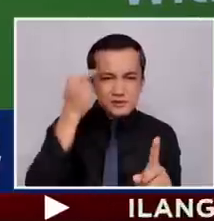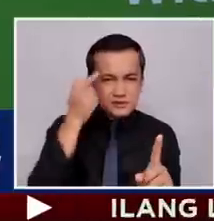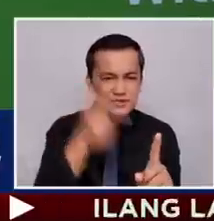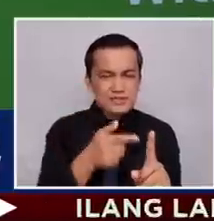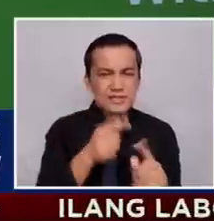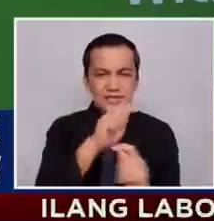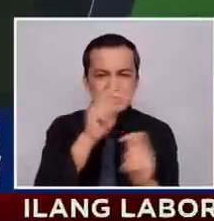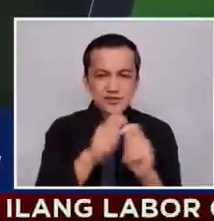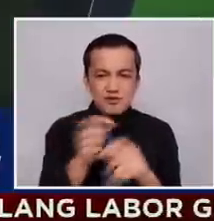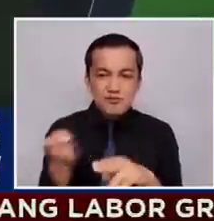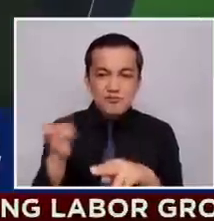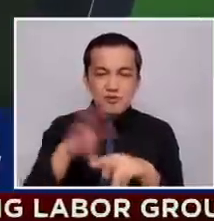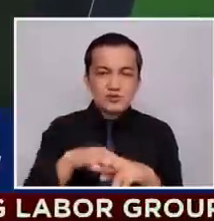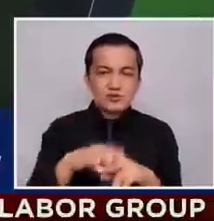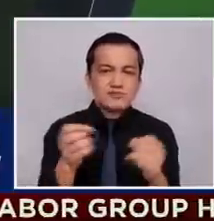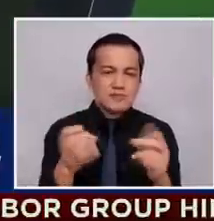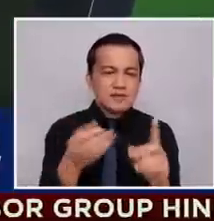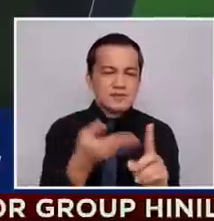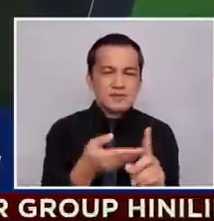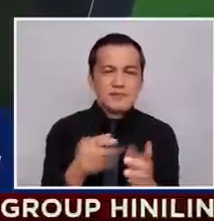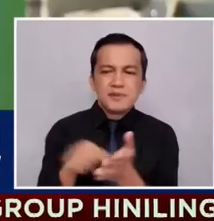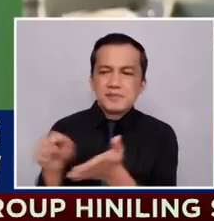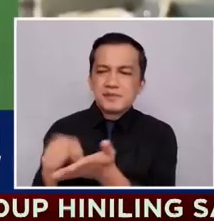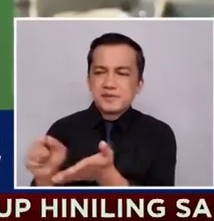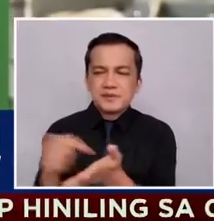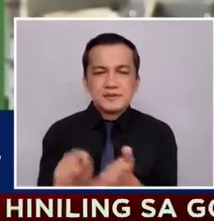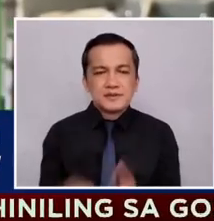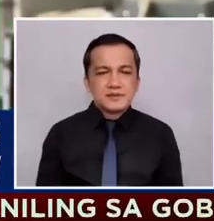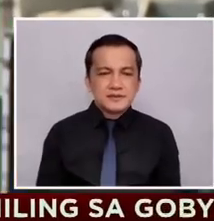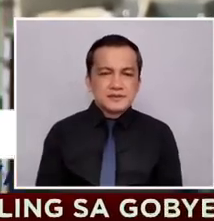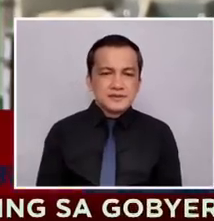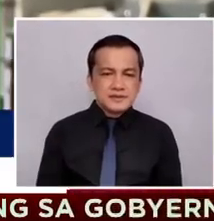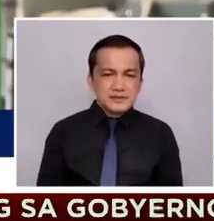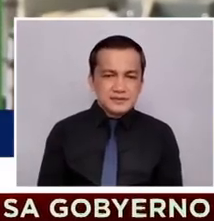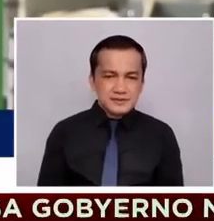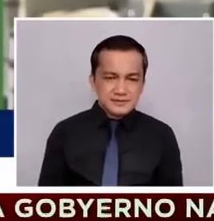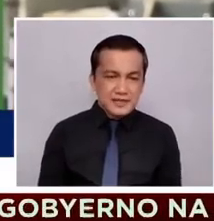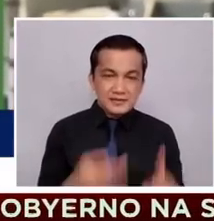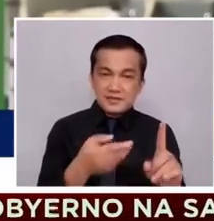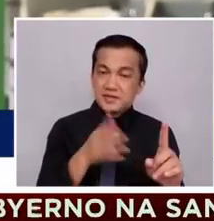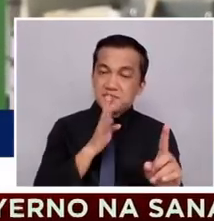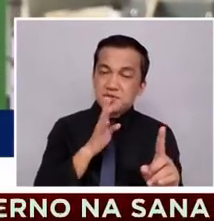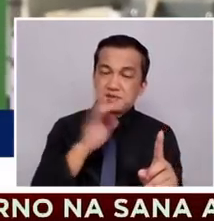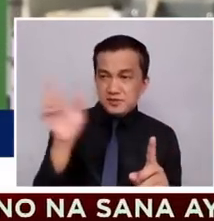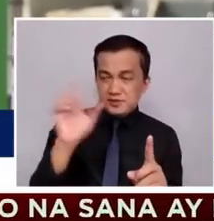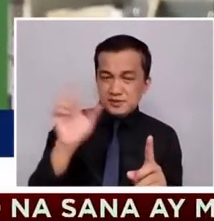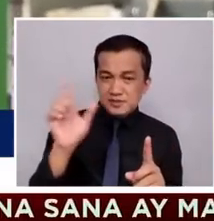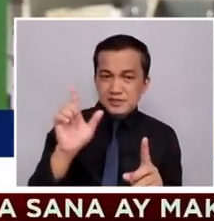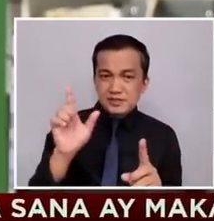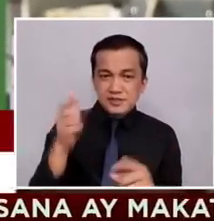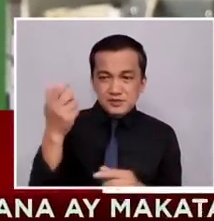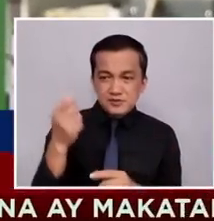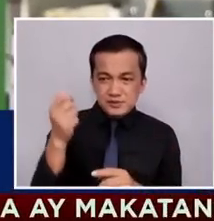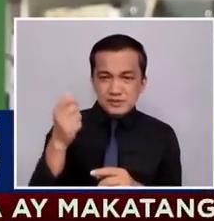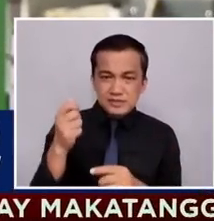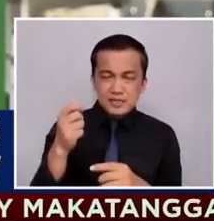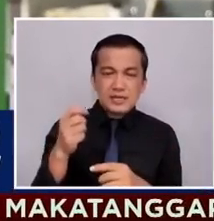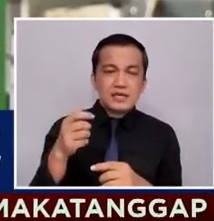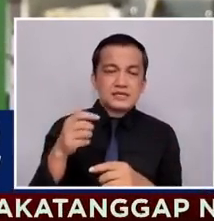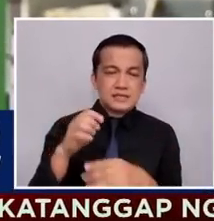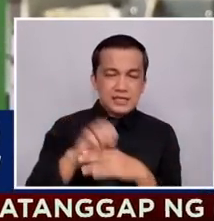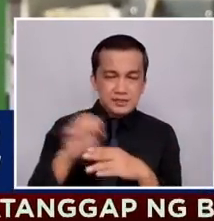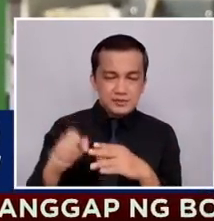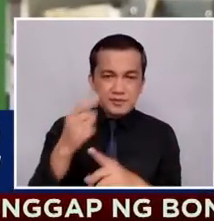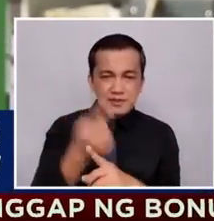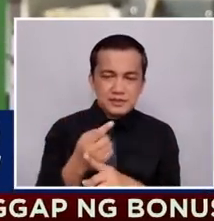ang bonus dahil marami siyang bayarin. Due date na insurance ko sa katapusan, so I will use it to pay my insurance,